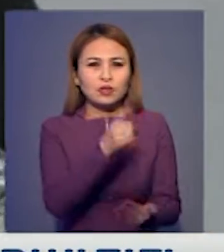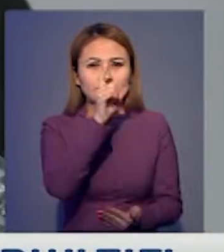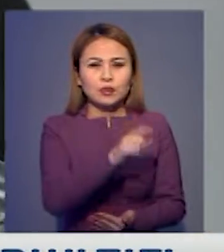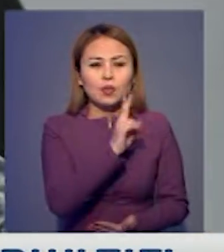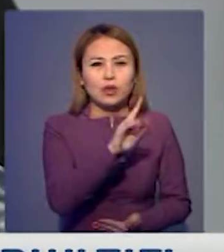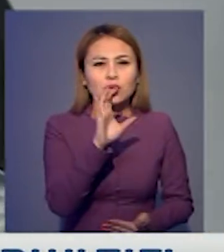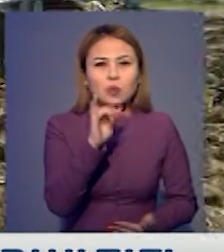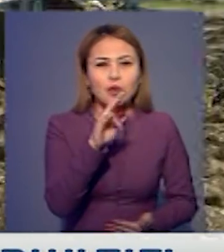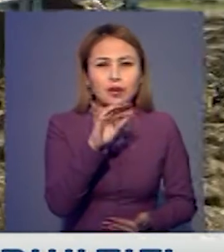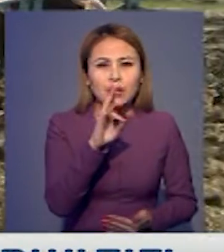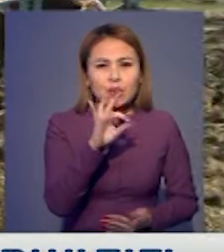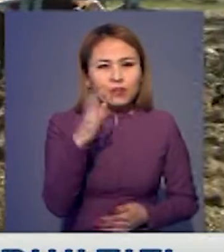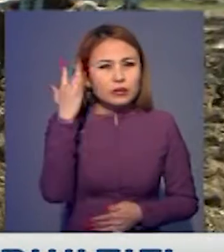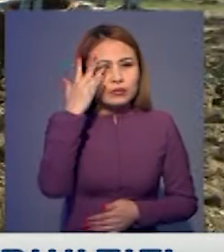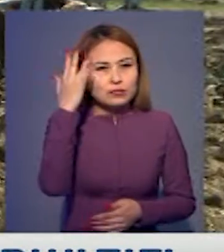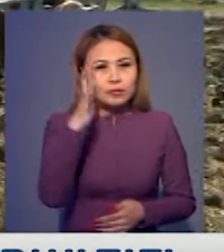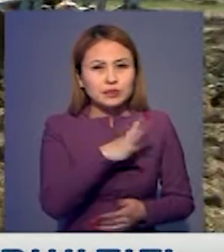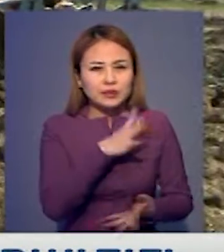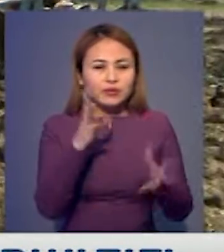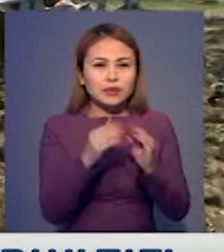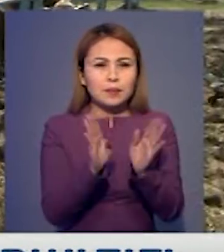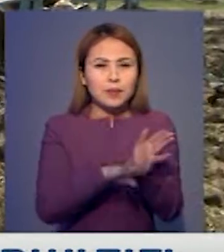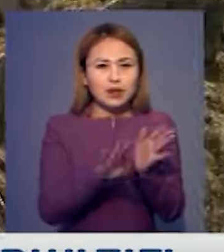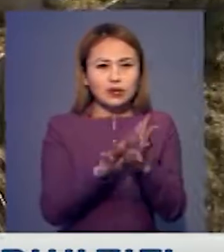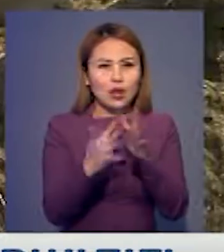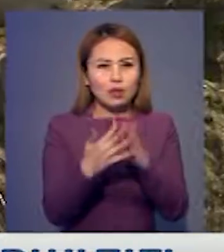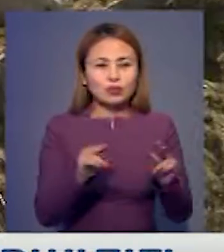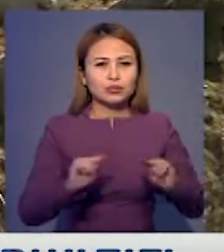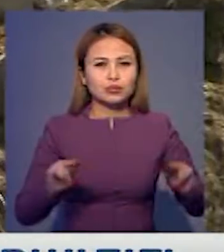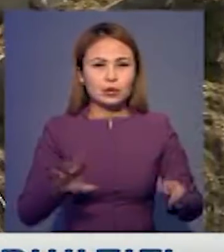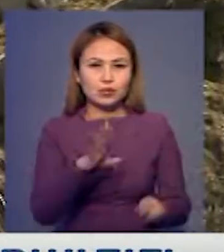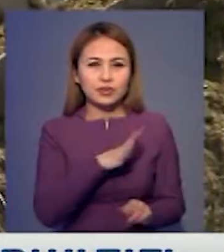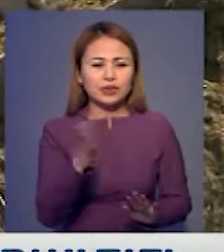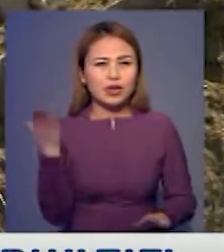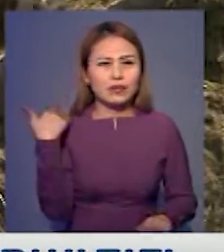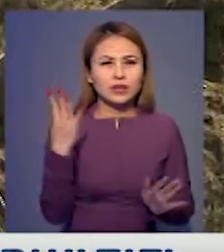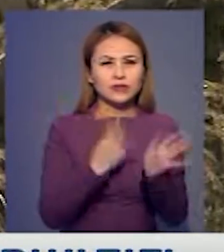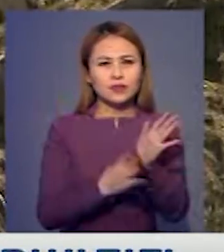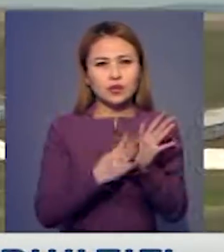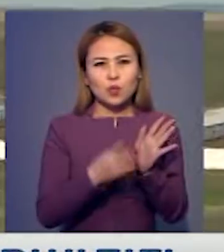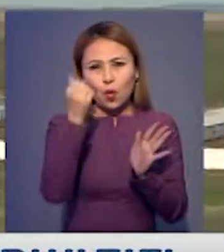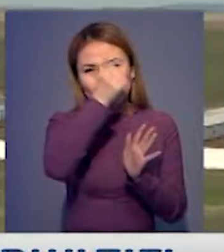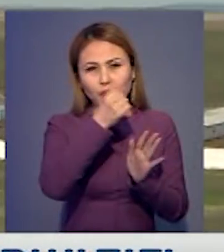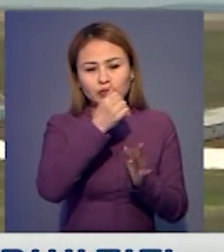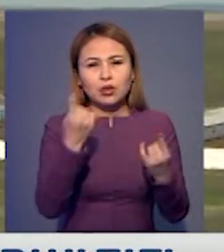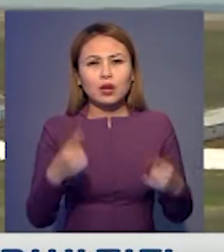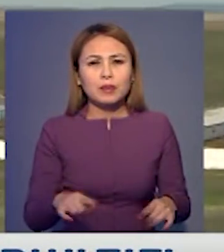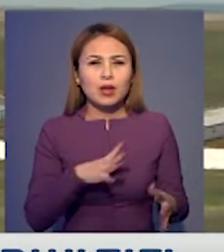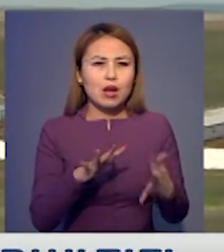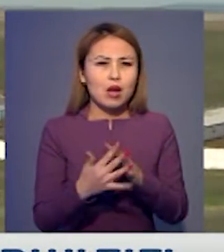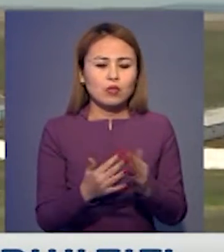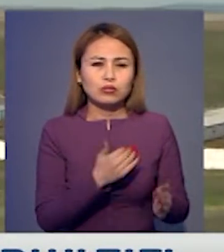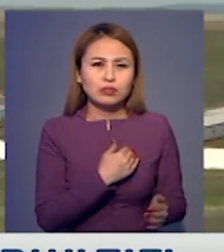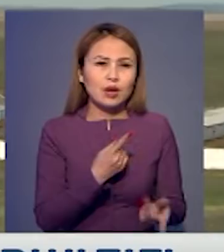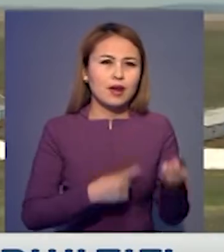Сүлейменовтің бала кезінен бергі арманы болатын. Қарапайым ауыл мектебінің ұстазы өткен ғасырдың 90-шы жылдары. Қаңырап қалған ауылын қайта